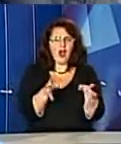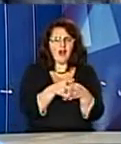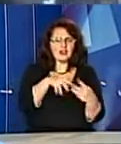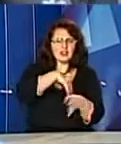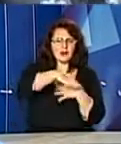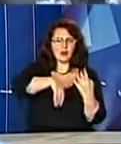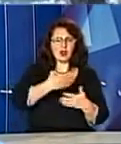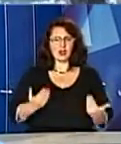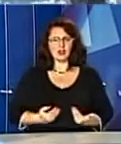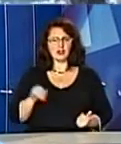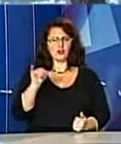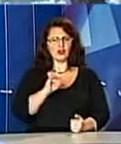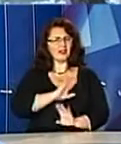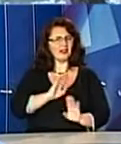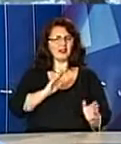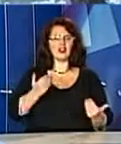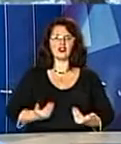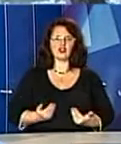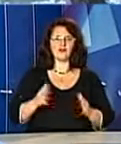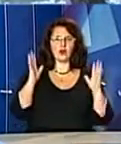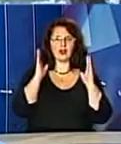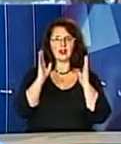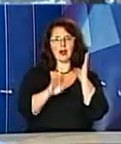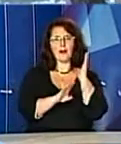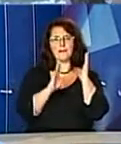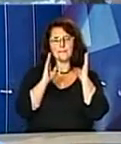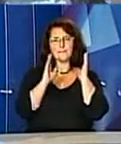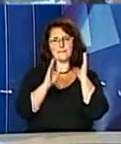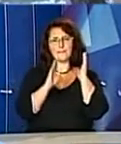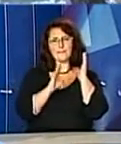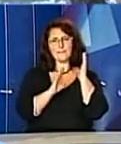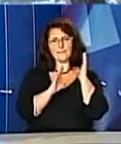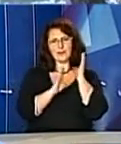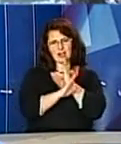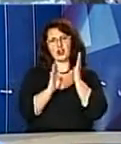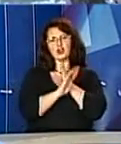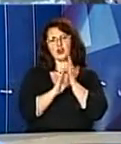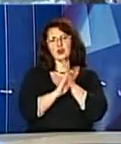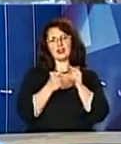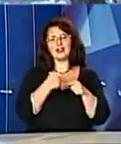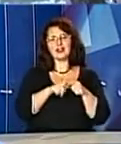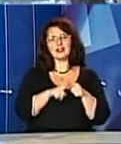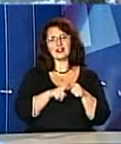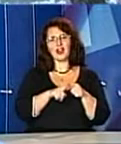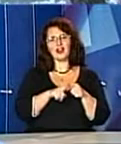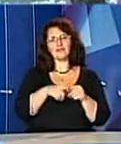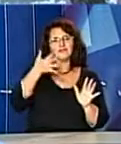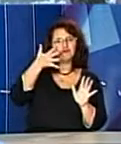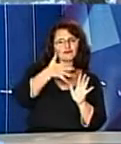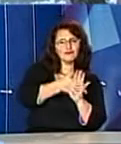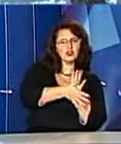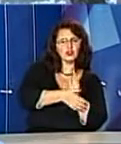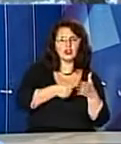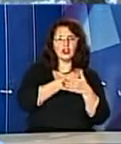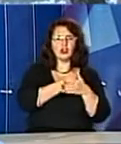взаємопереплетення живої і неживої природи. І це весь час проникнення до глибин,